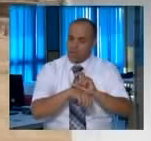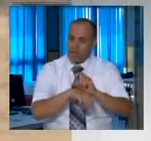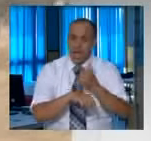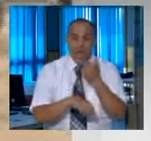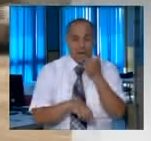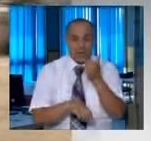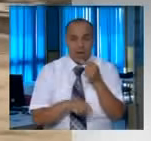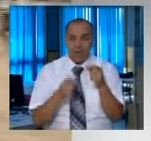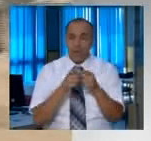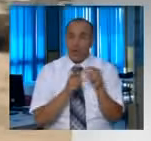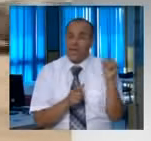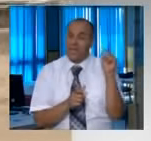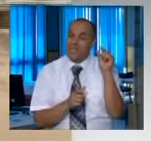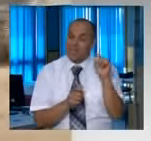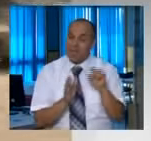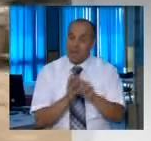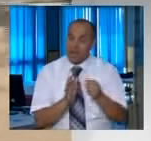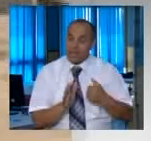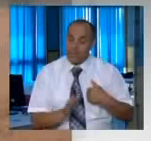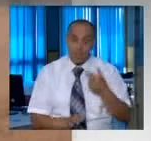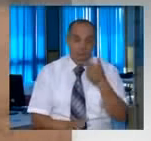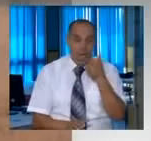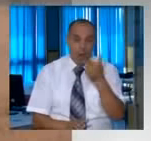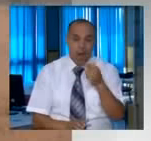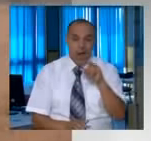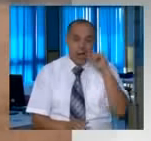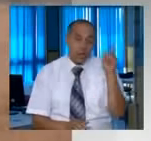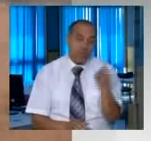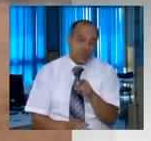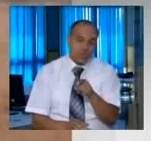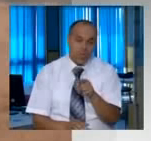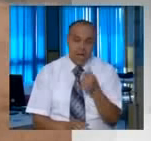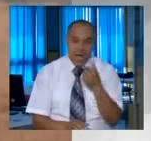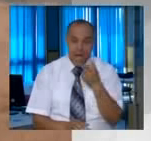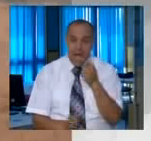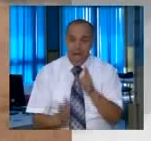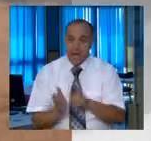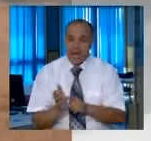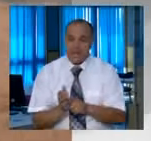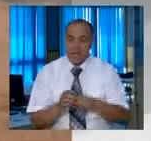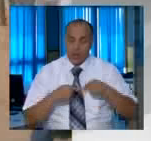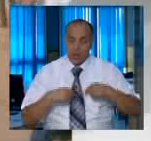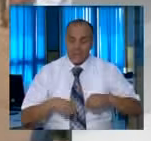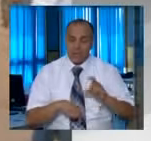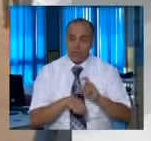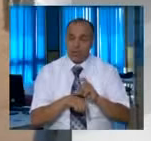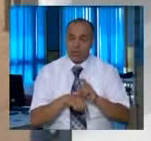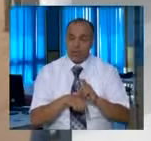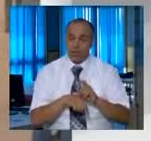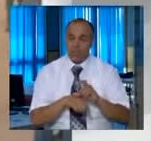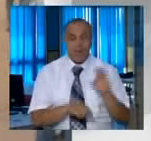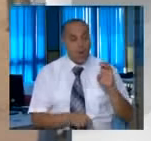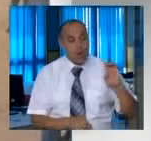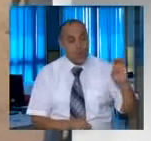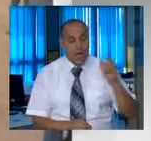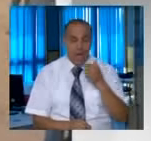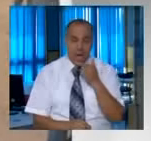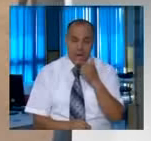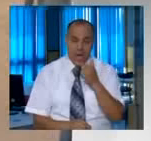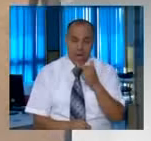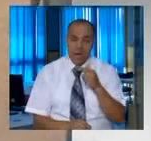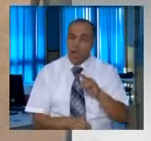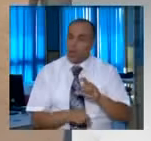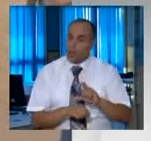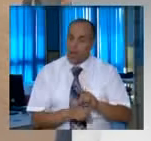ما يعرف بتنظيم الدولة الإرهابي والأكراد. من جهته أكد الوزير التركي للشؤون الأوروبية أن بلاده